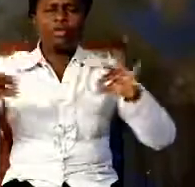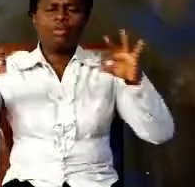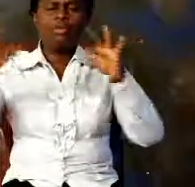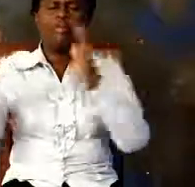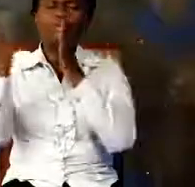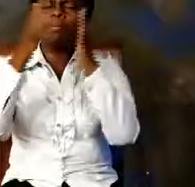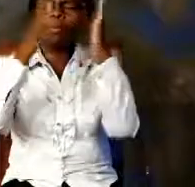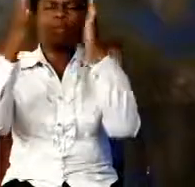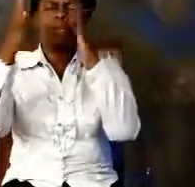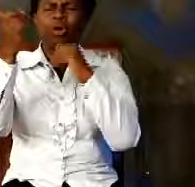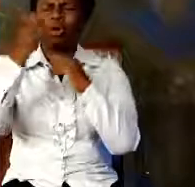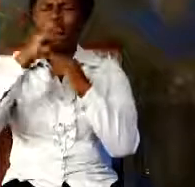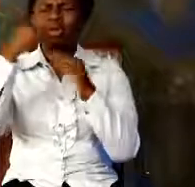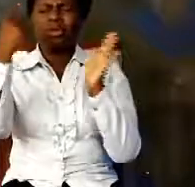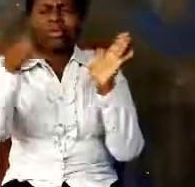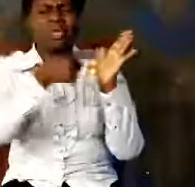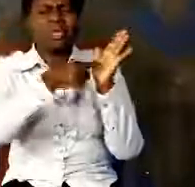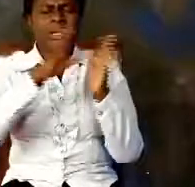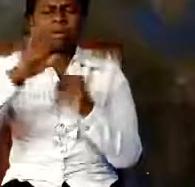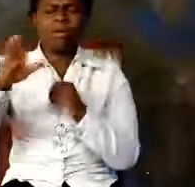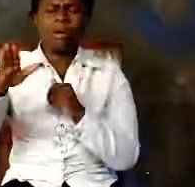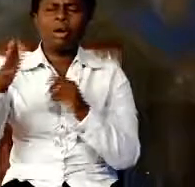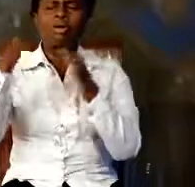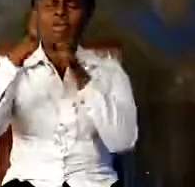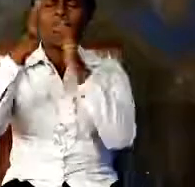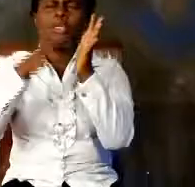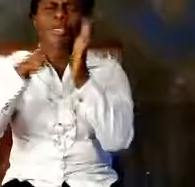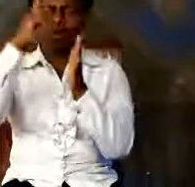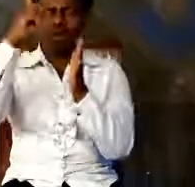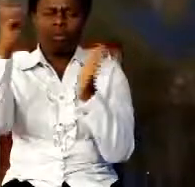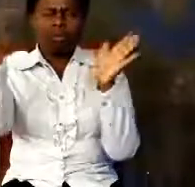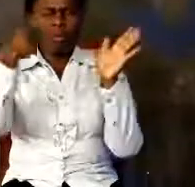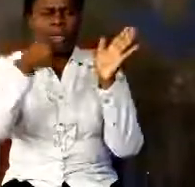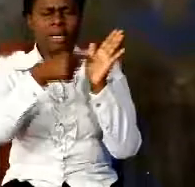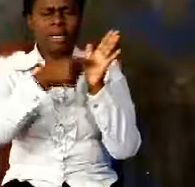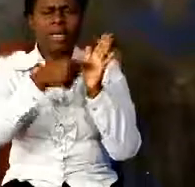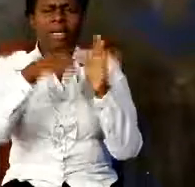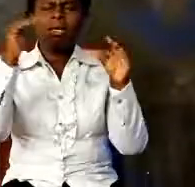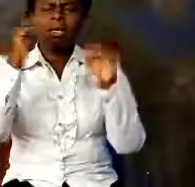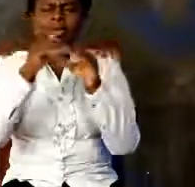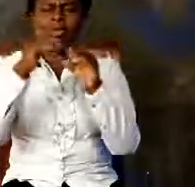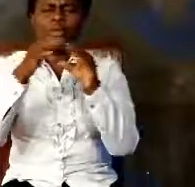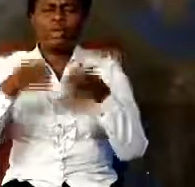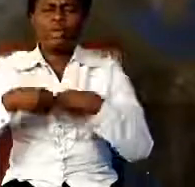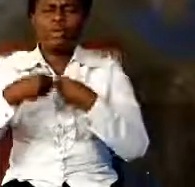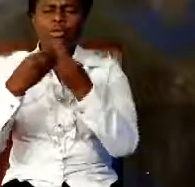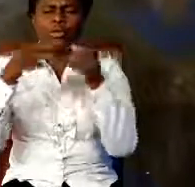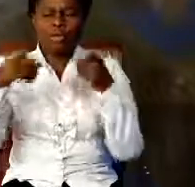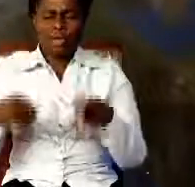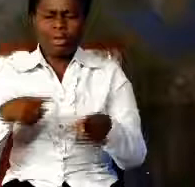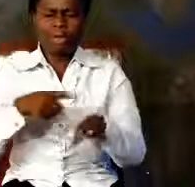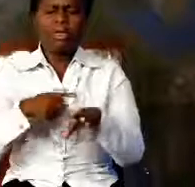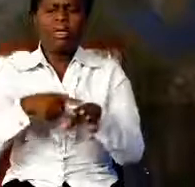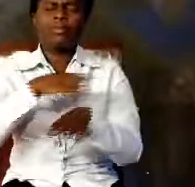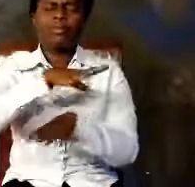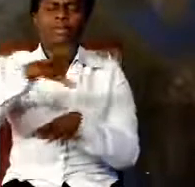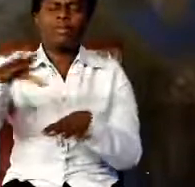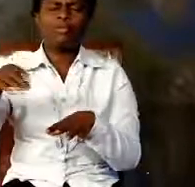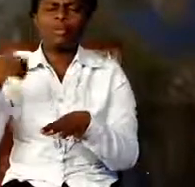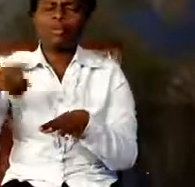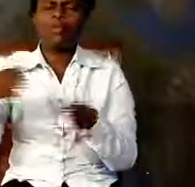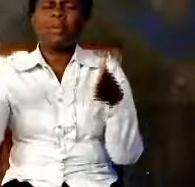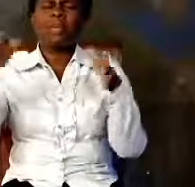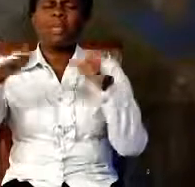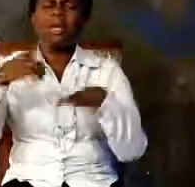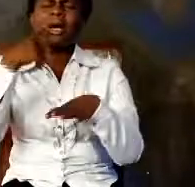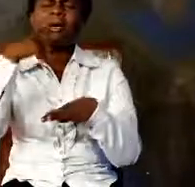mbinguni. Wasionekane wao, Yesu uonekane, na ujumbe utakaotolewa leo katika vipindi vyote uwe baraka